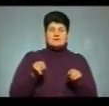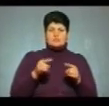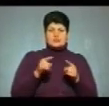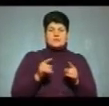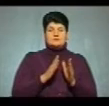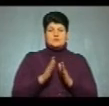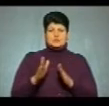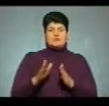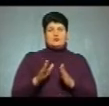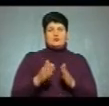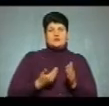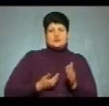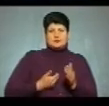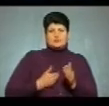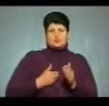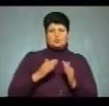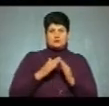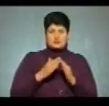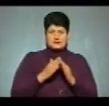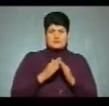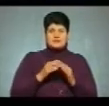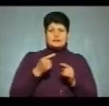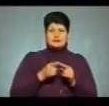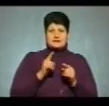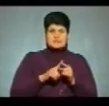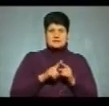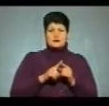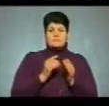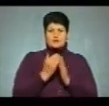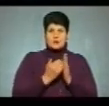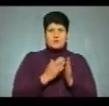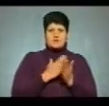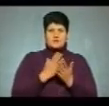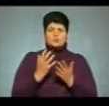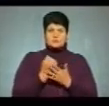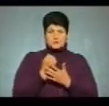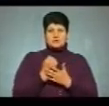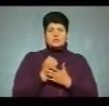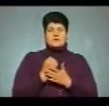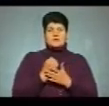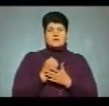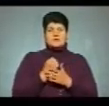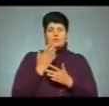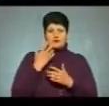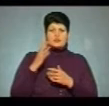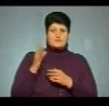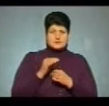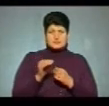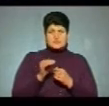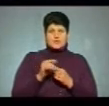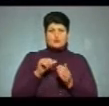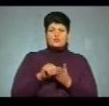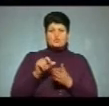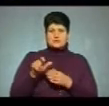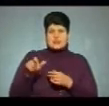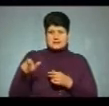мешканців житлових будинків. Програма успішної взаємодії якраз складається із комунікації, із самої взаємодії, коли всі